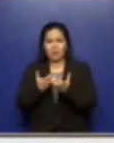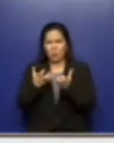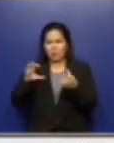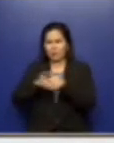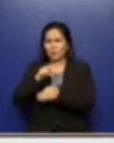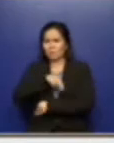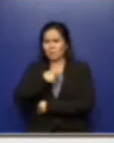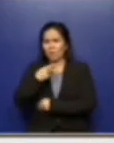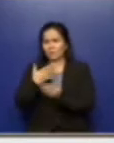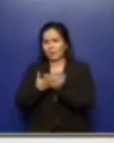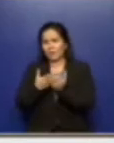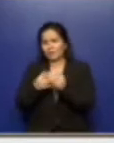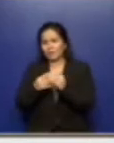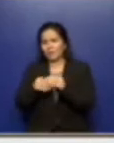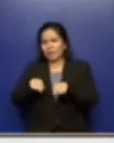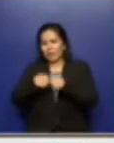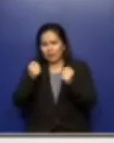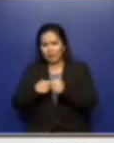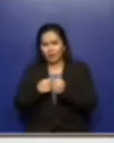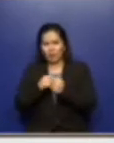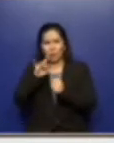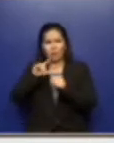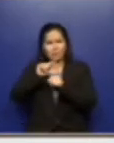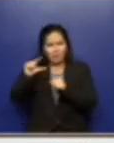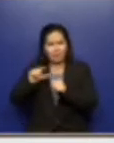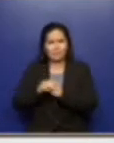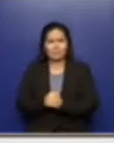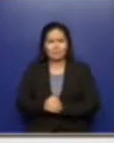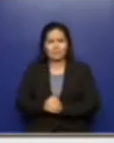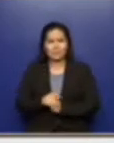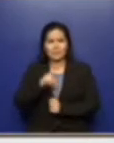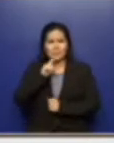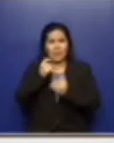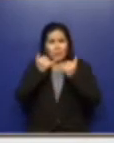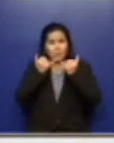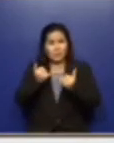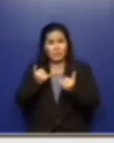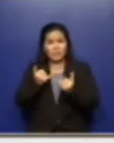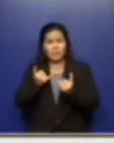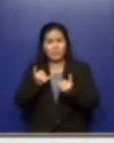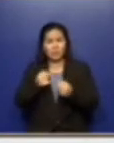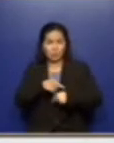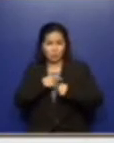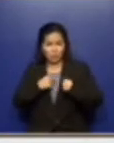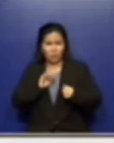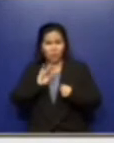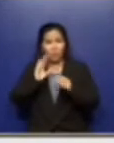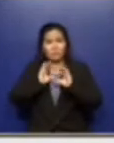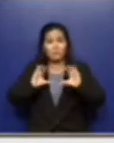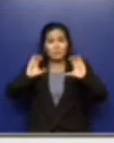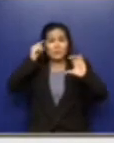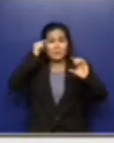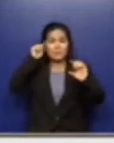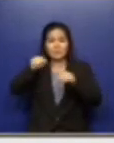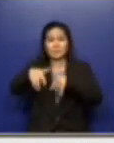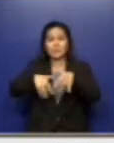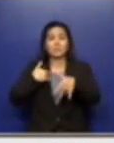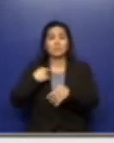พทย์หลายร้อยล้านผมถามว่าวันนี้เนี่ยท่านมีหัวใจอะไรบ้างเพื่อประชาช